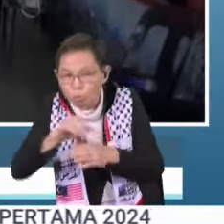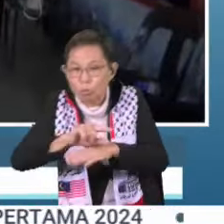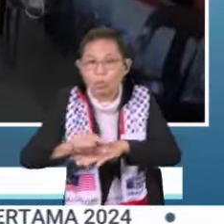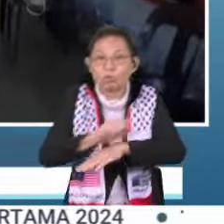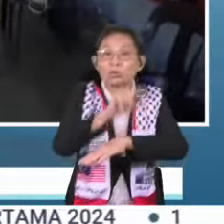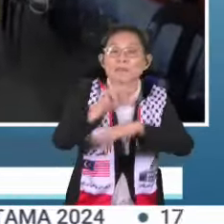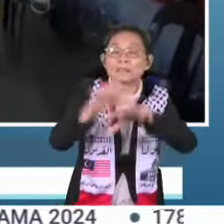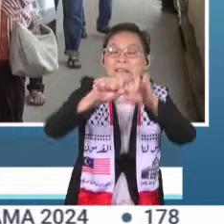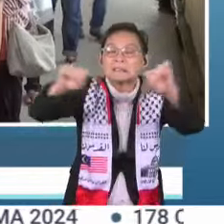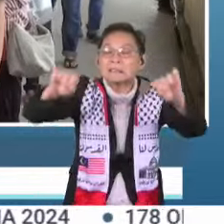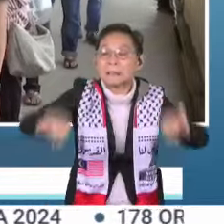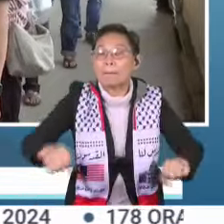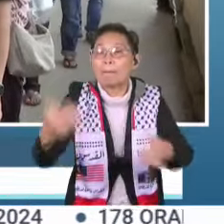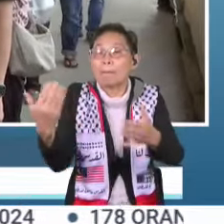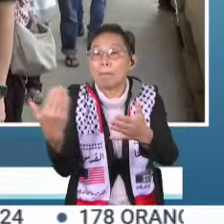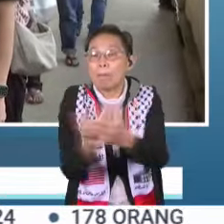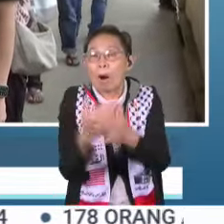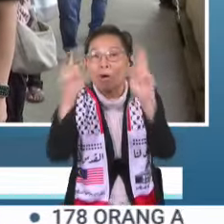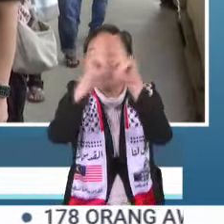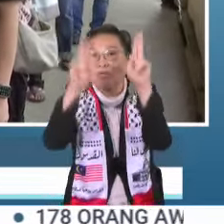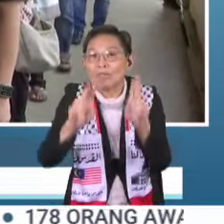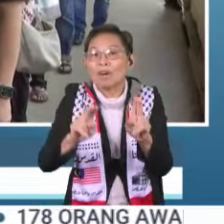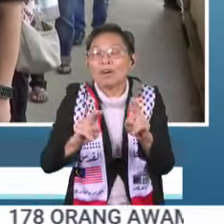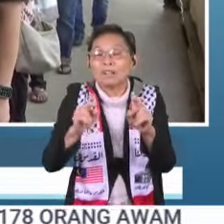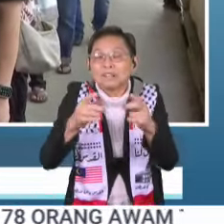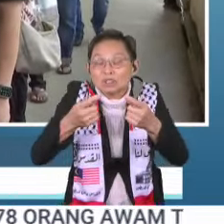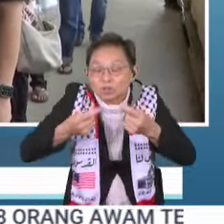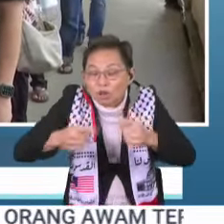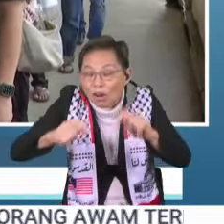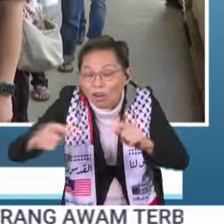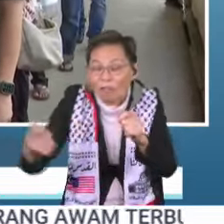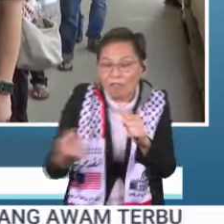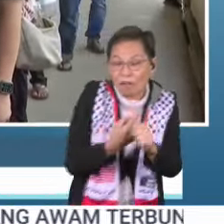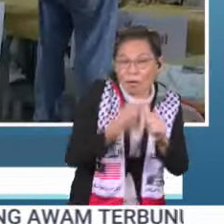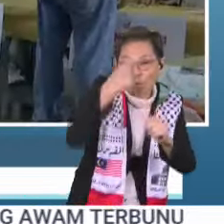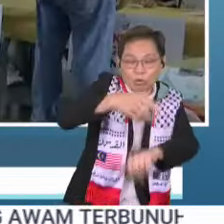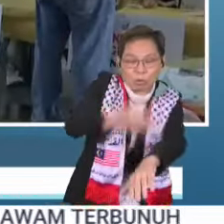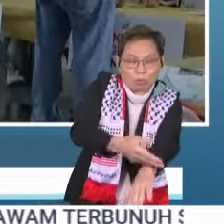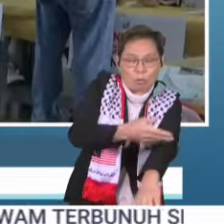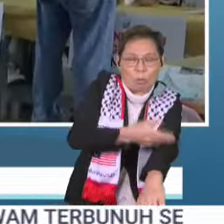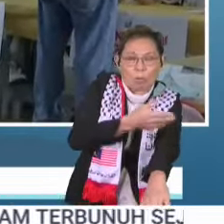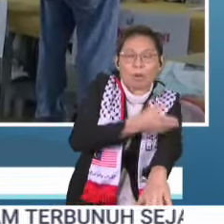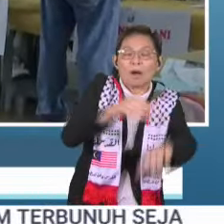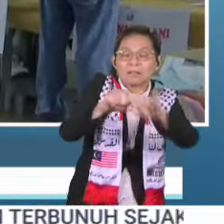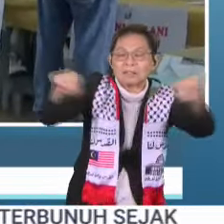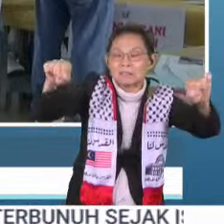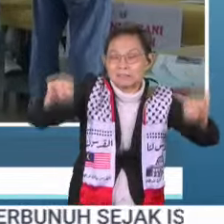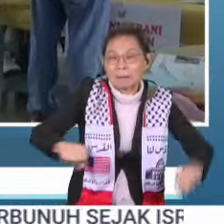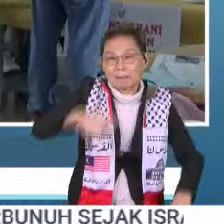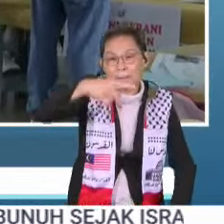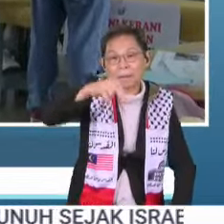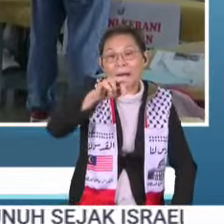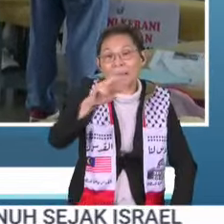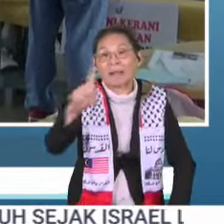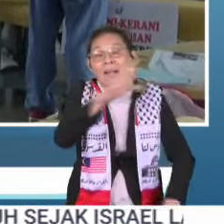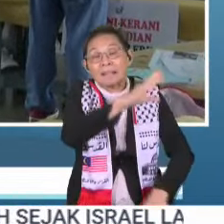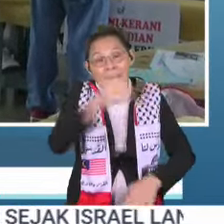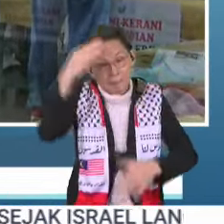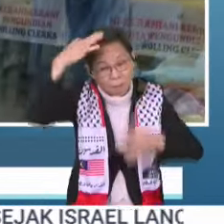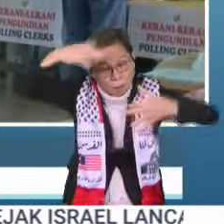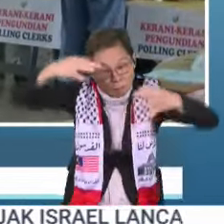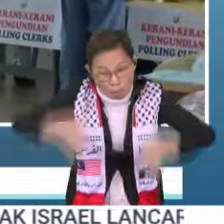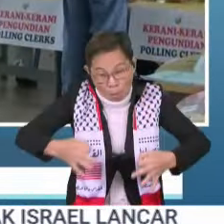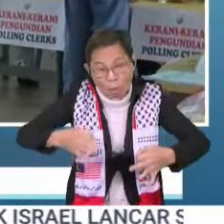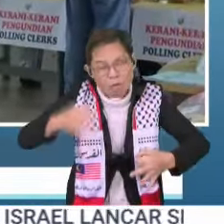menggunakan sistem baru sebagai ujian rintis bagi penambahbaikan sistem pilihan raya, manakala keputusan dijangka